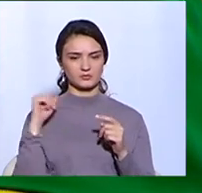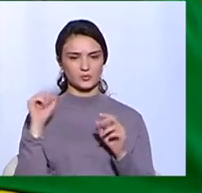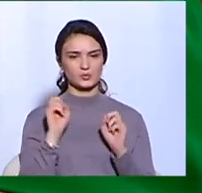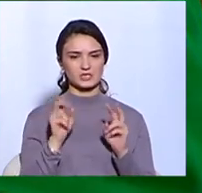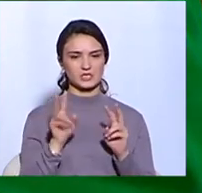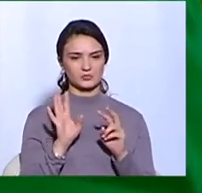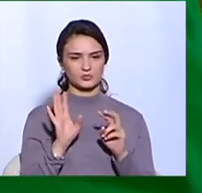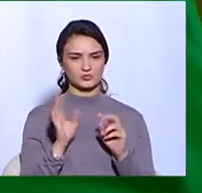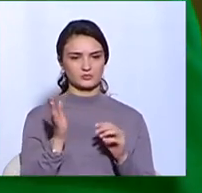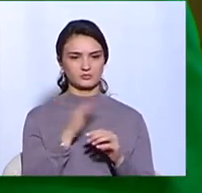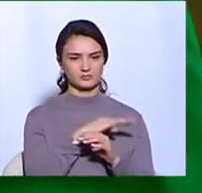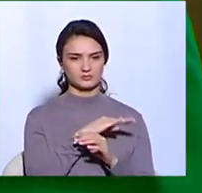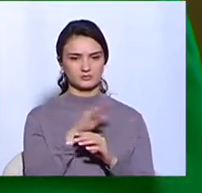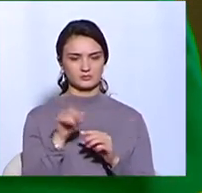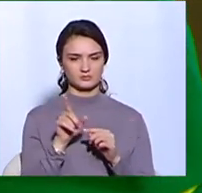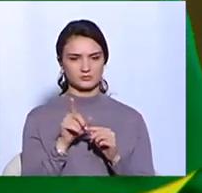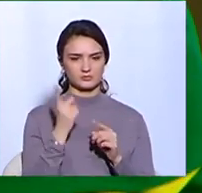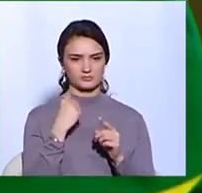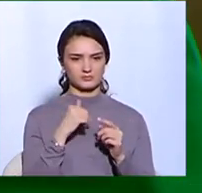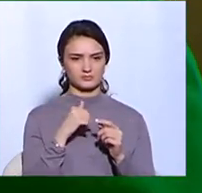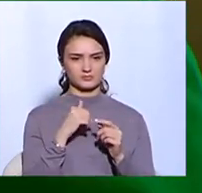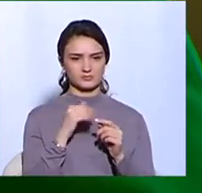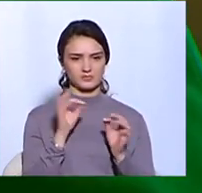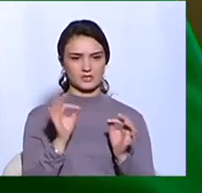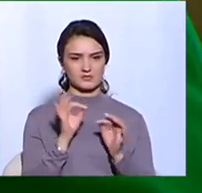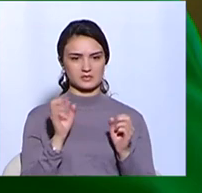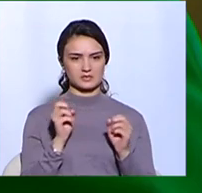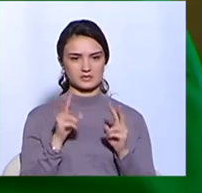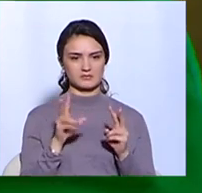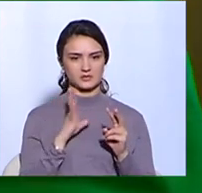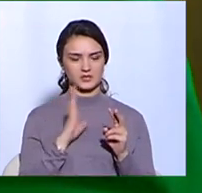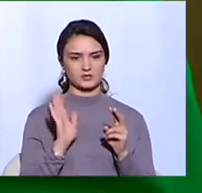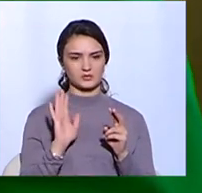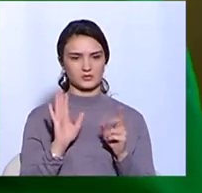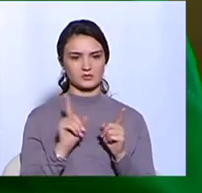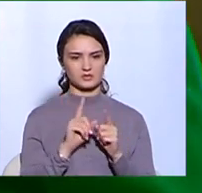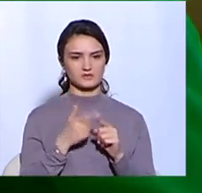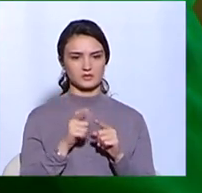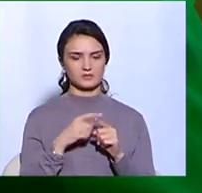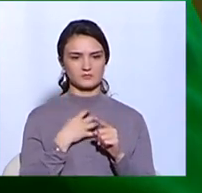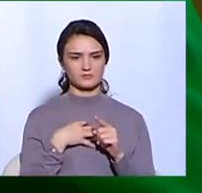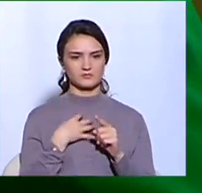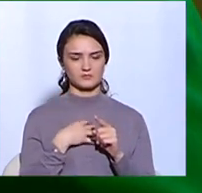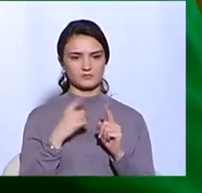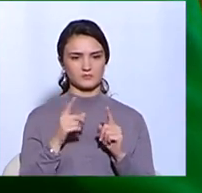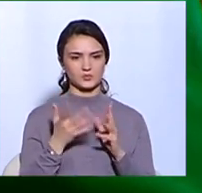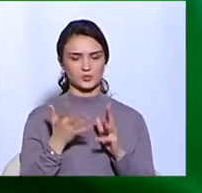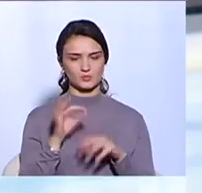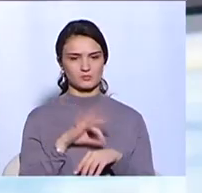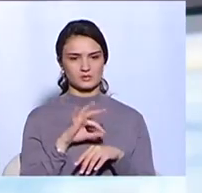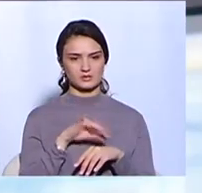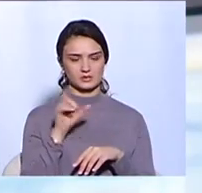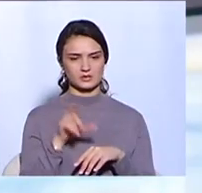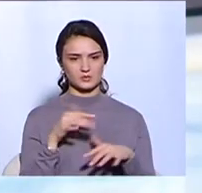უსაფრთხოდ ვამოძრაოთ ისე, რომ არაფერი საფრთხე არ შეუქმნათ. ასევე ძალიან მნიშვნელოვანია, რომ თუ პაციენტი